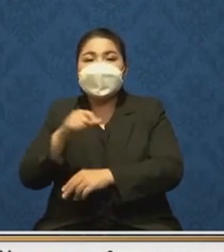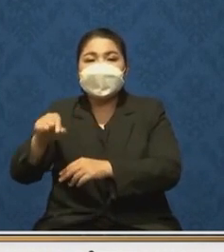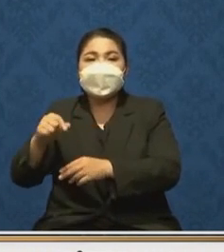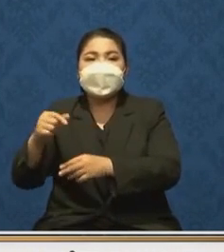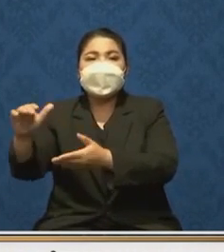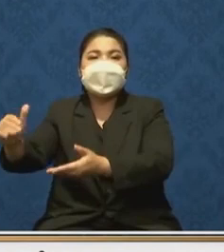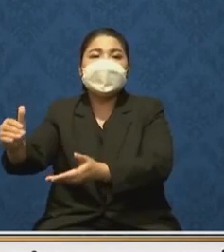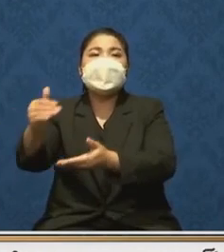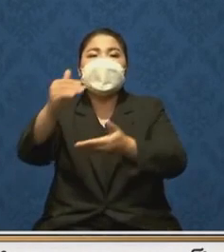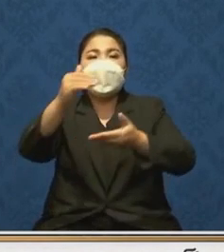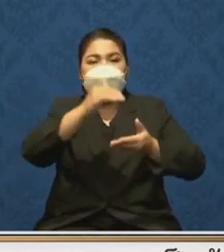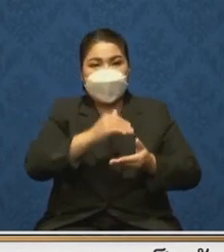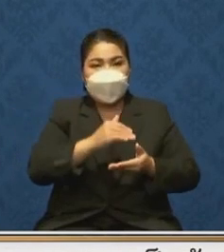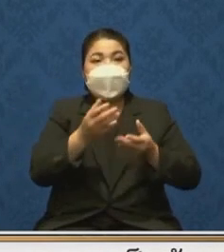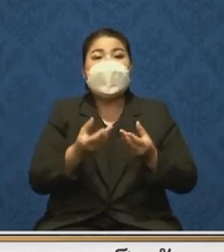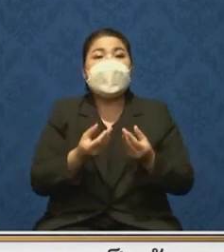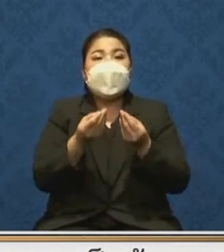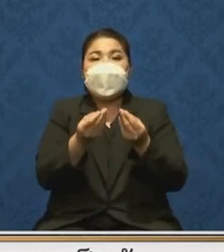ก็ถูกกีดกัน